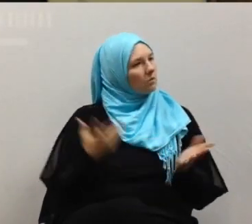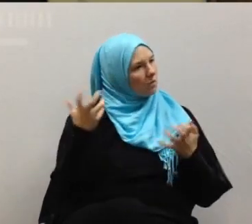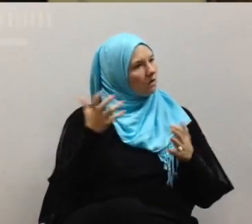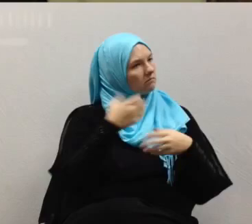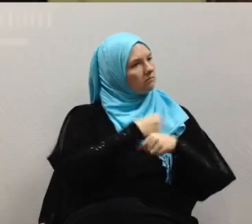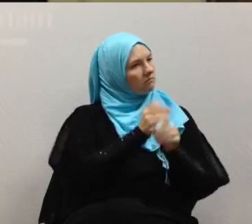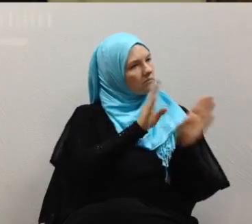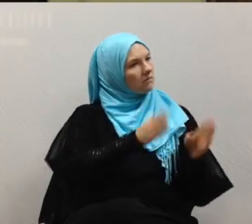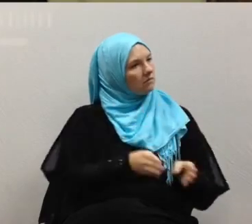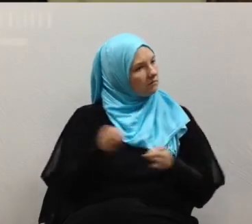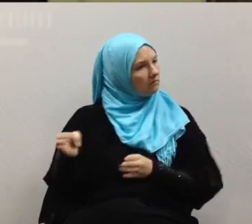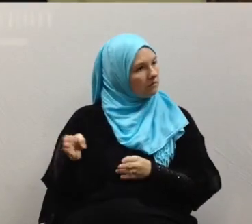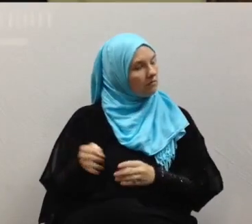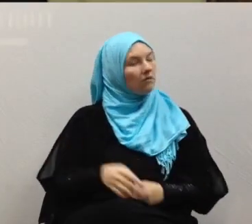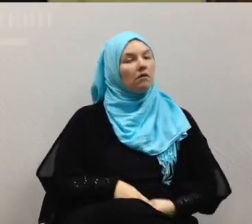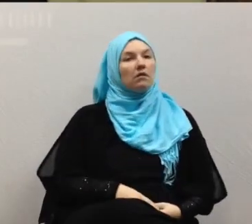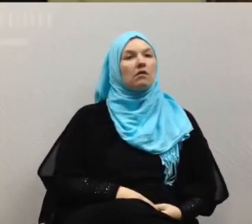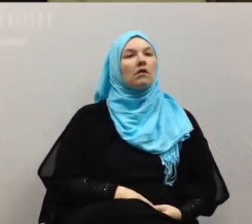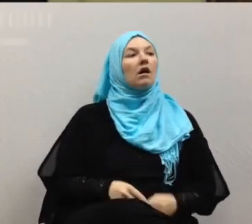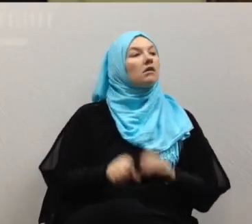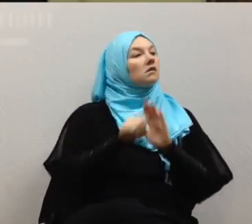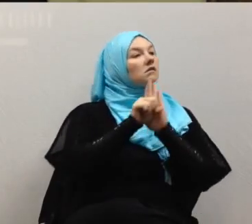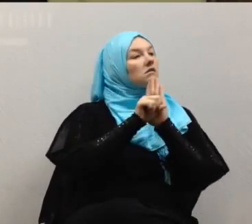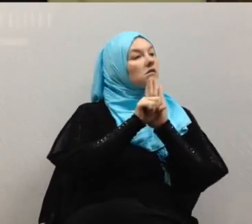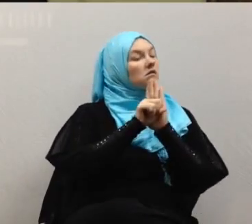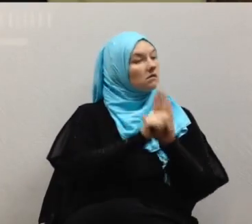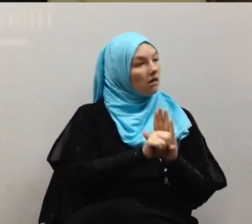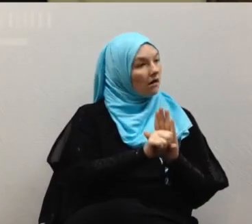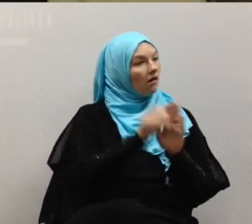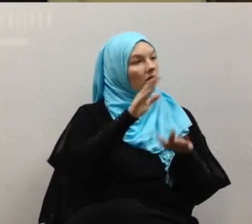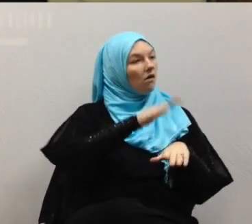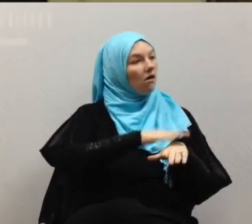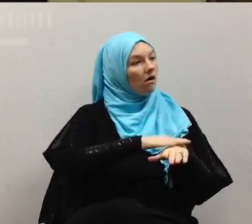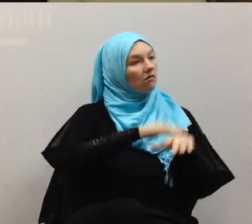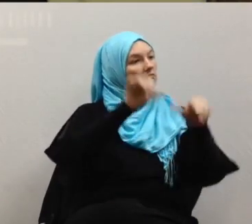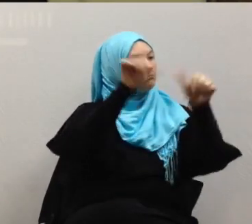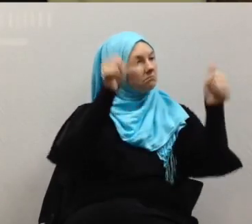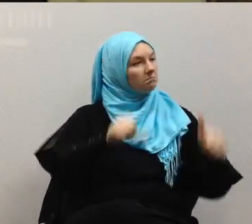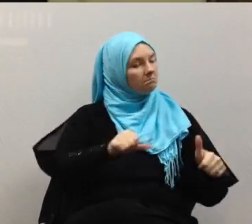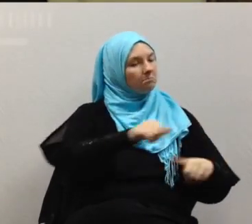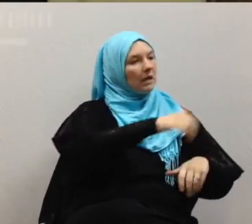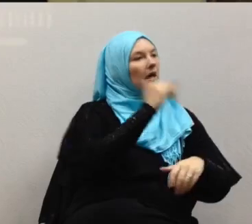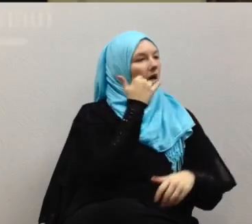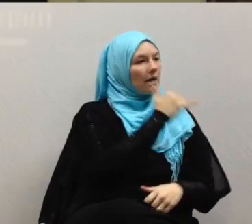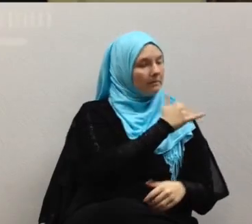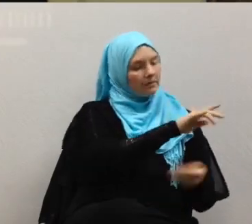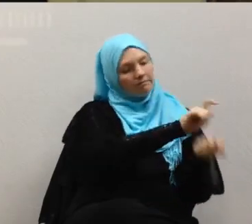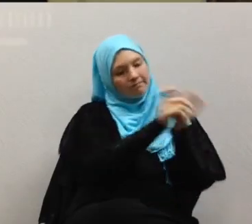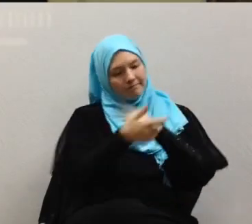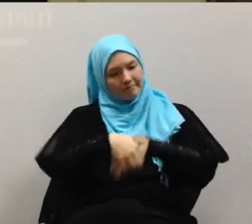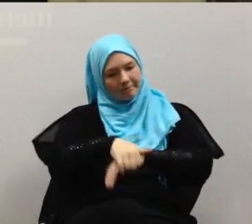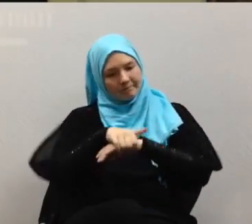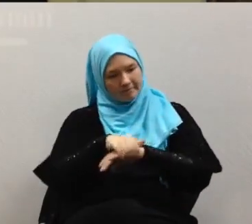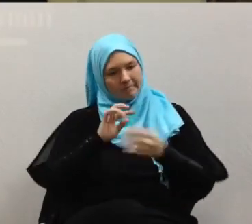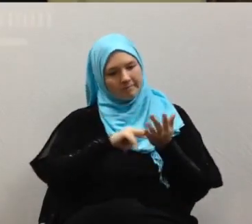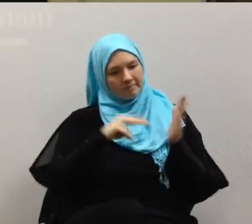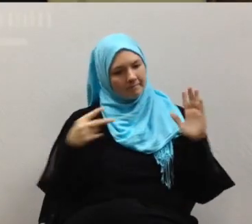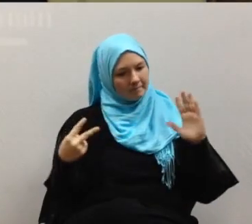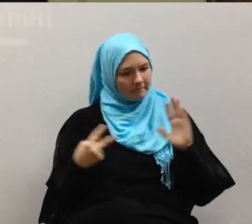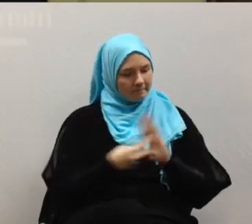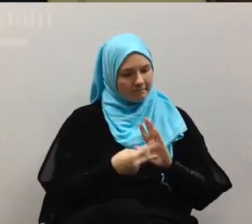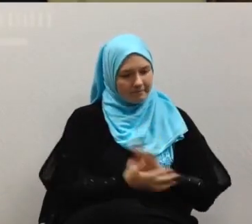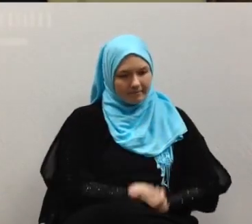of the signs, the greatest signs of creation. وَمِنْ آيَاتِهِ اِخْتِلَافُ أَلْسِنَتِكُمْ